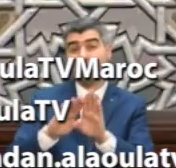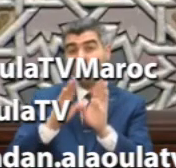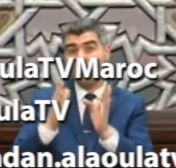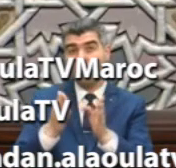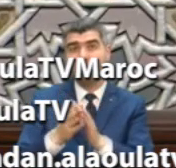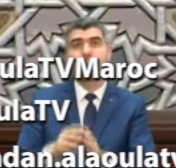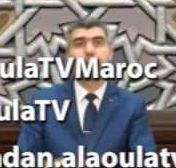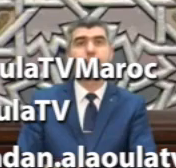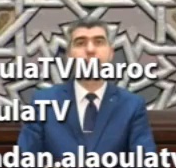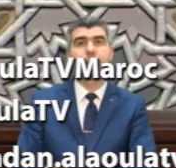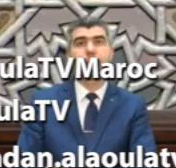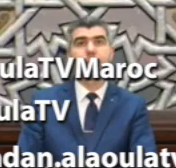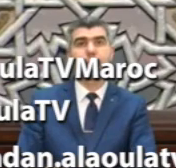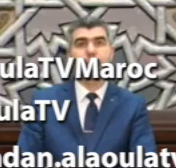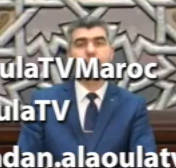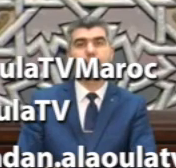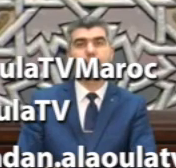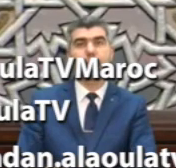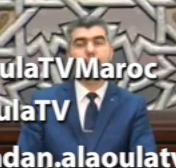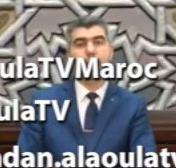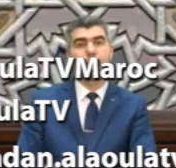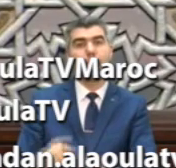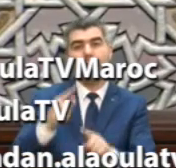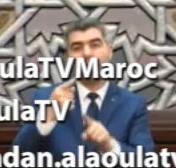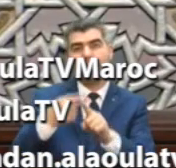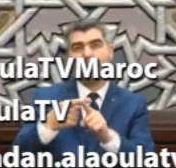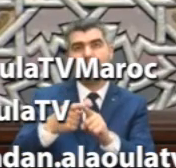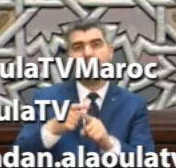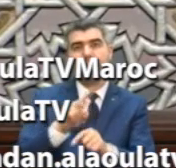شكرا. تعقيب إضافي حول الموضوع؟